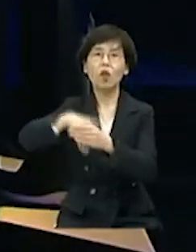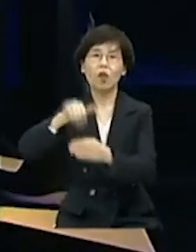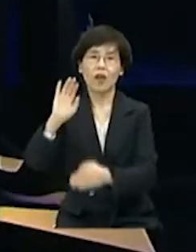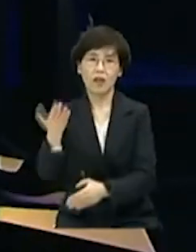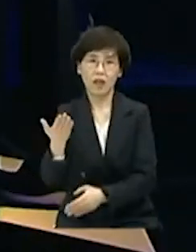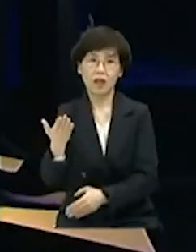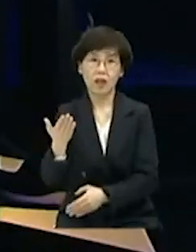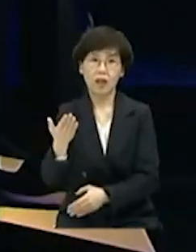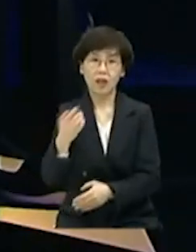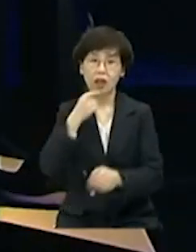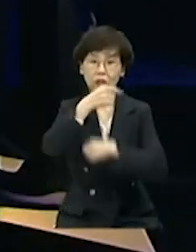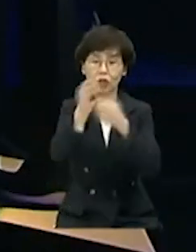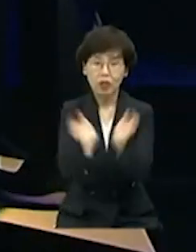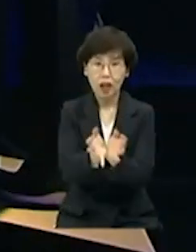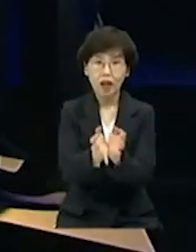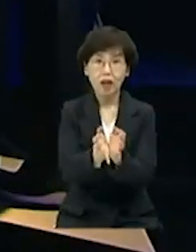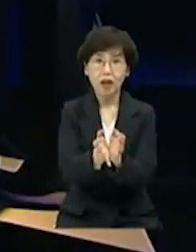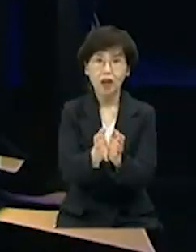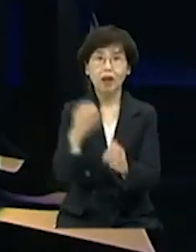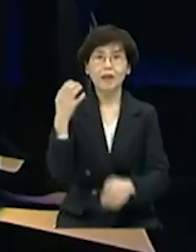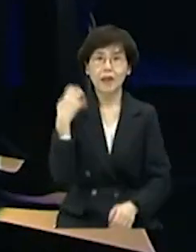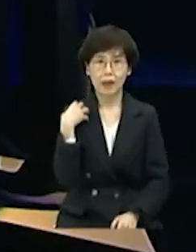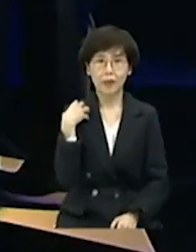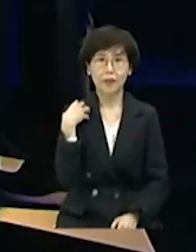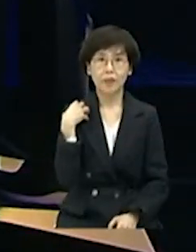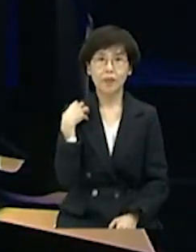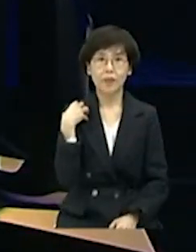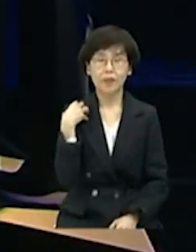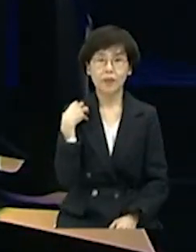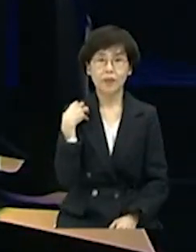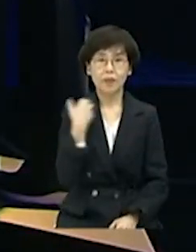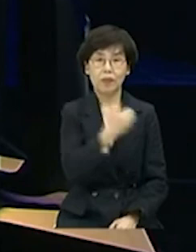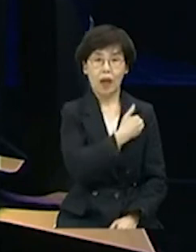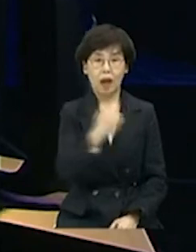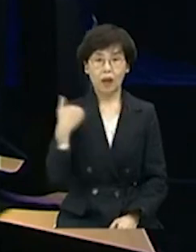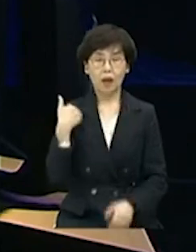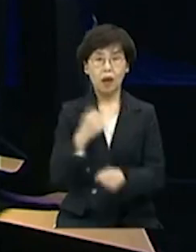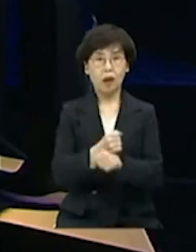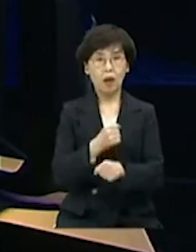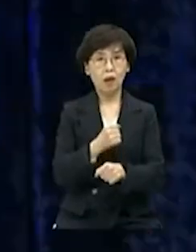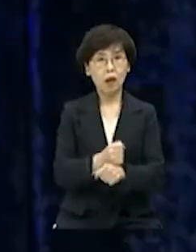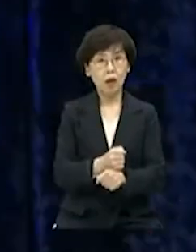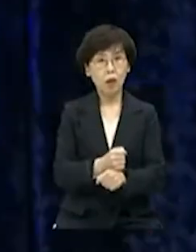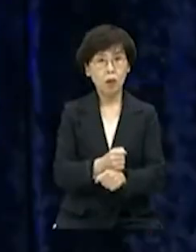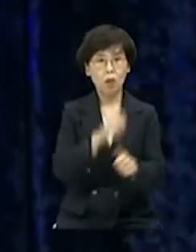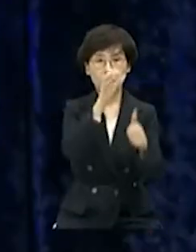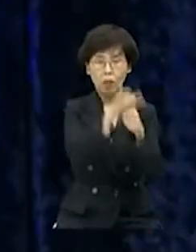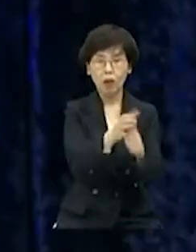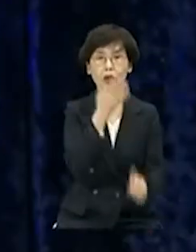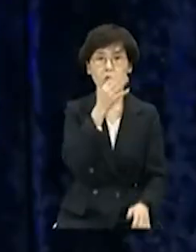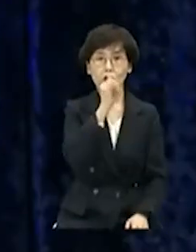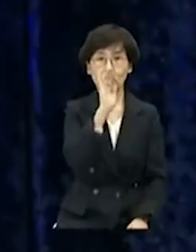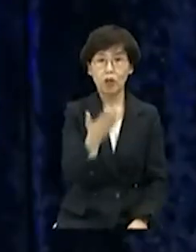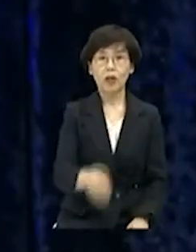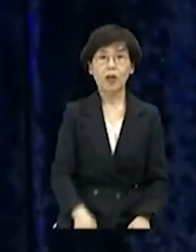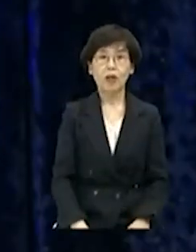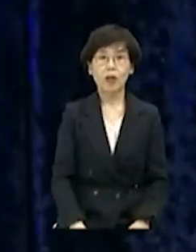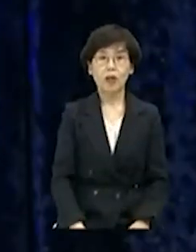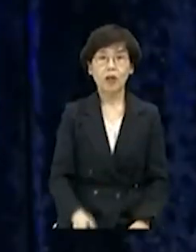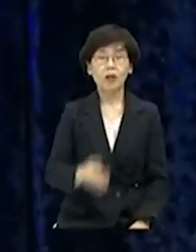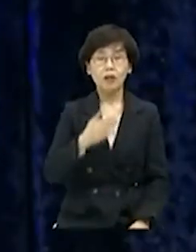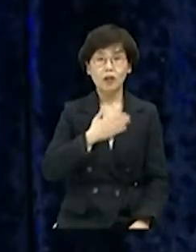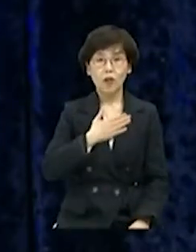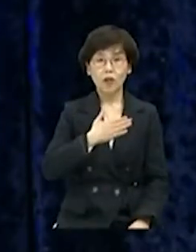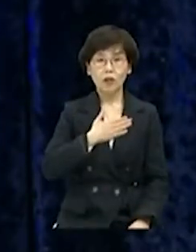선거입니다. 민주당에게 그 책임을 당당하고 의연하게 물을 수 있어야 합니다.